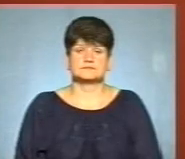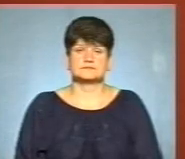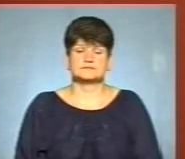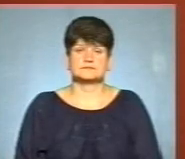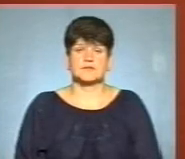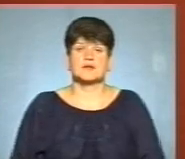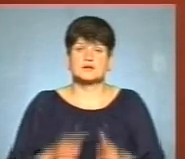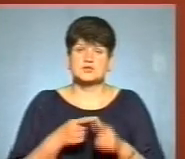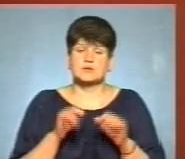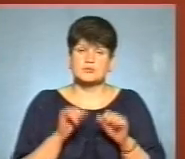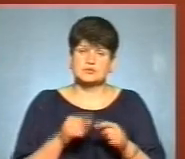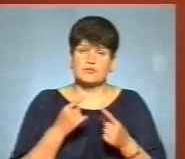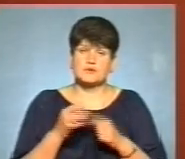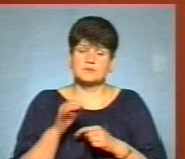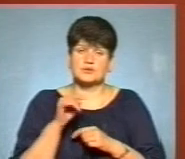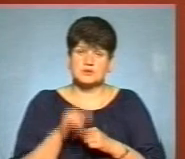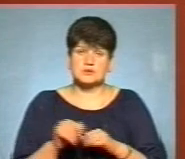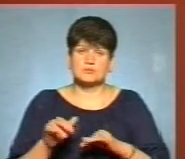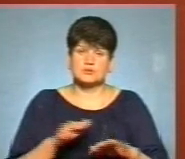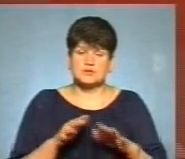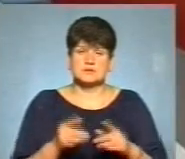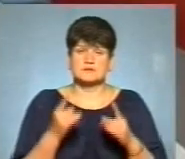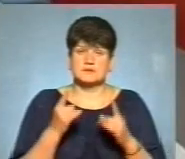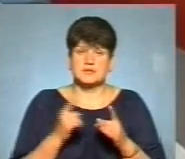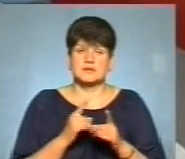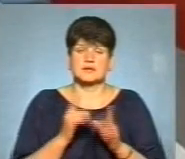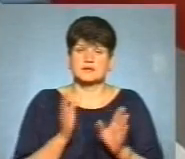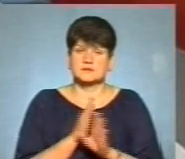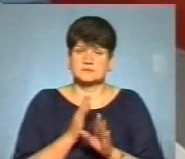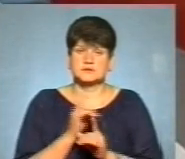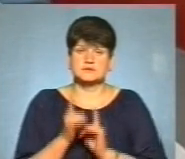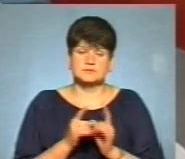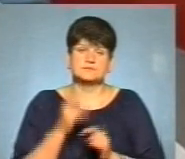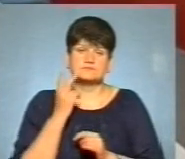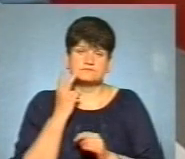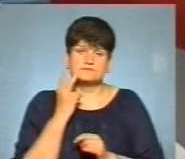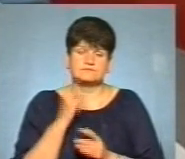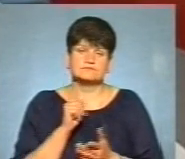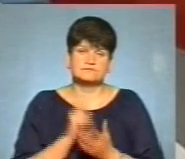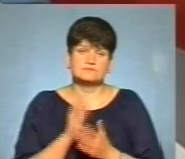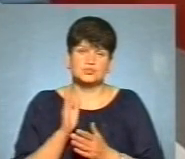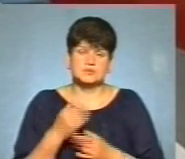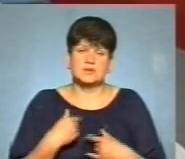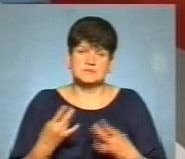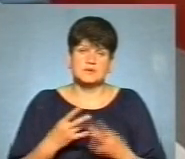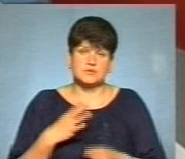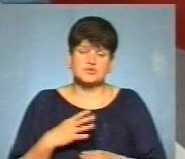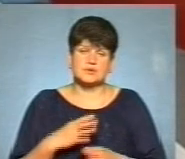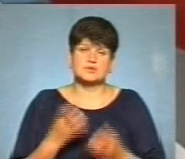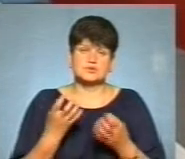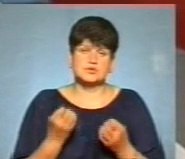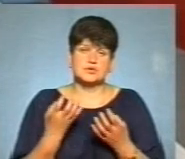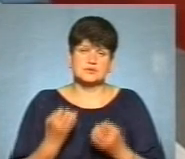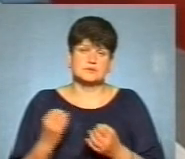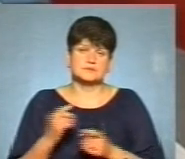Чи можна говорити про те, що процес глобальних кліматичних змін незворотній, в принципі, нам варто чекати і далі змін